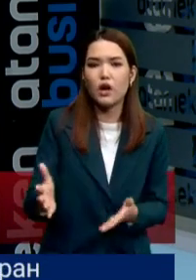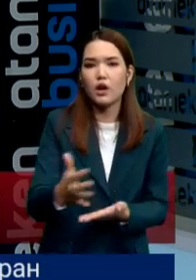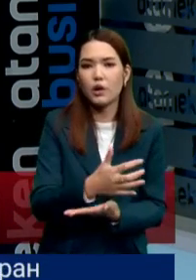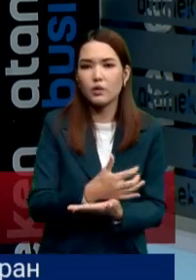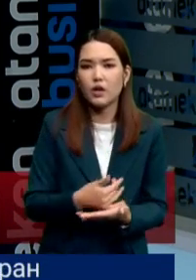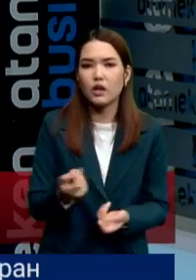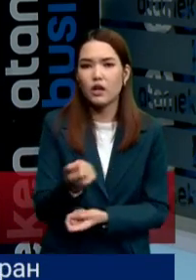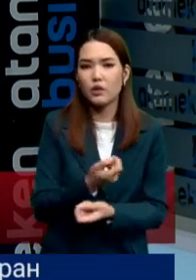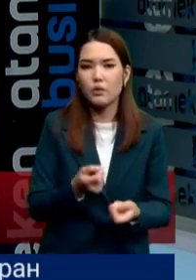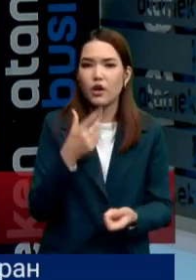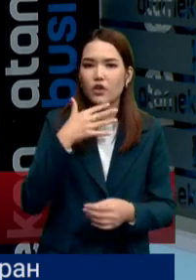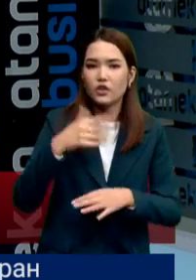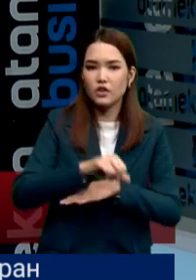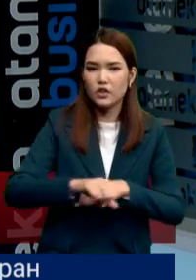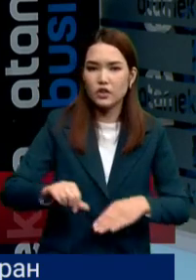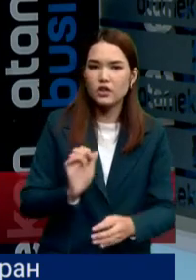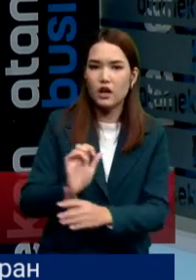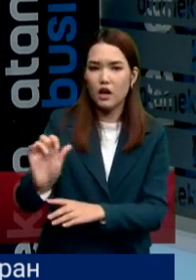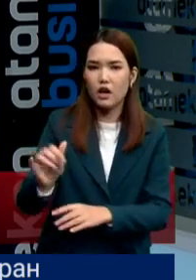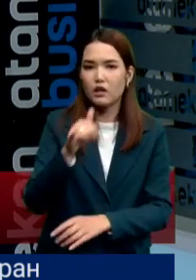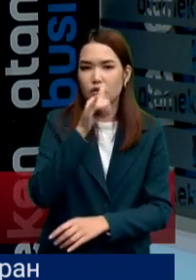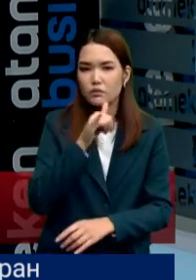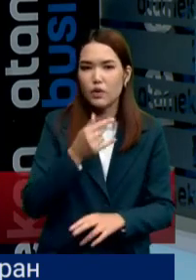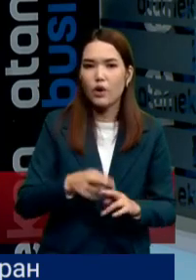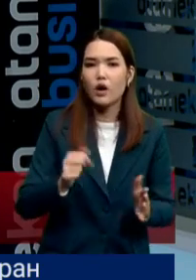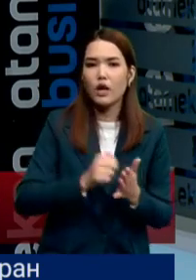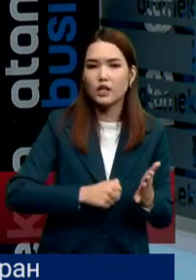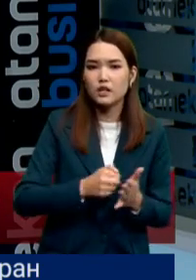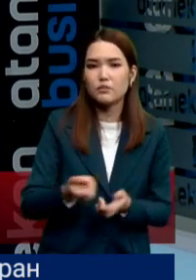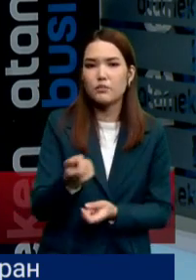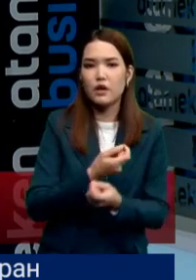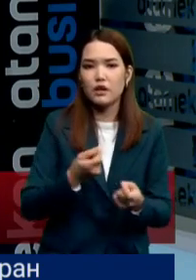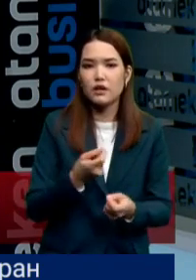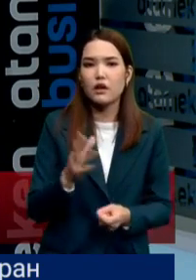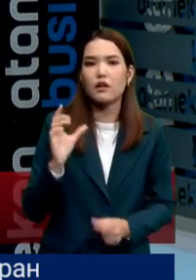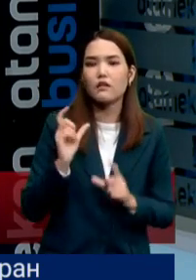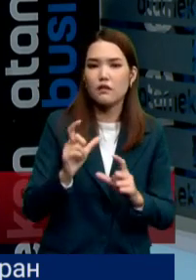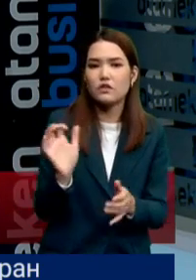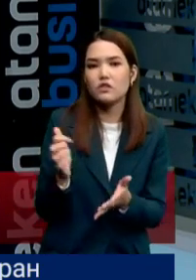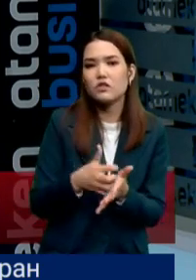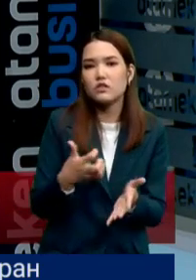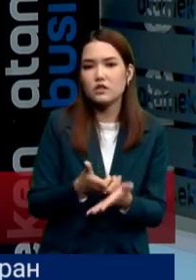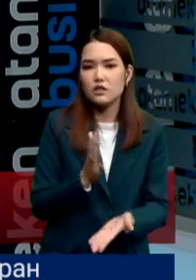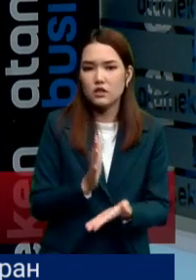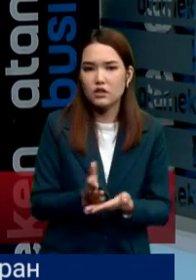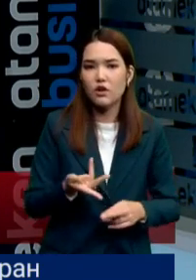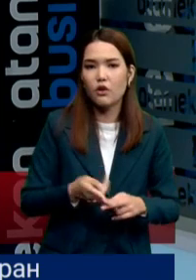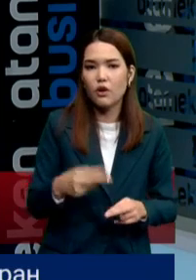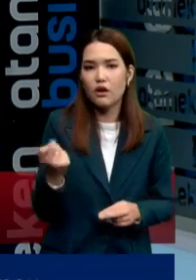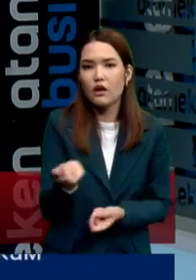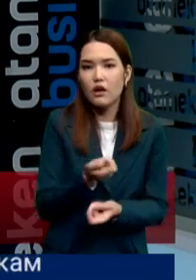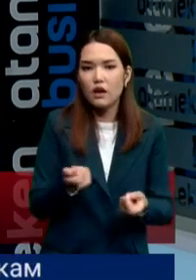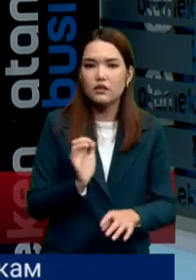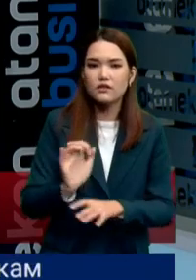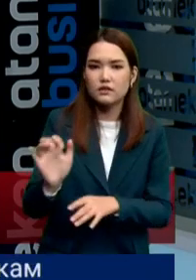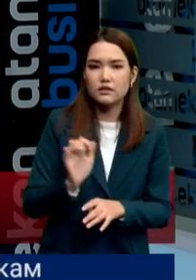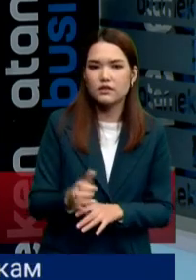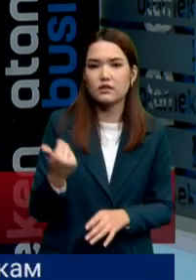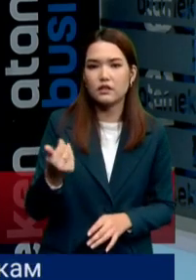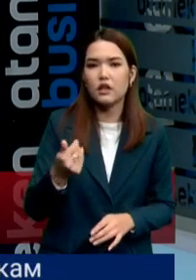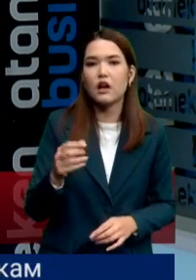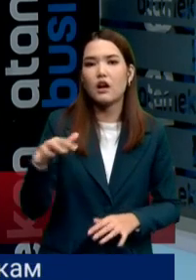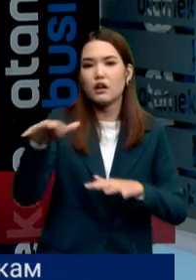önümün şetelderge eksporttay almay otur. Oğan sebep astık tasıytın vagondarın jetispeuşiligi. Ol azday tasmaldaushılar tarifti de